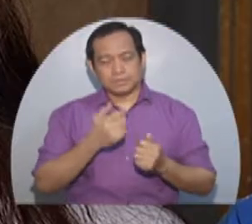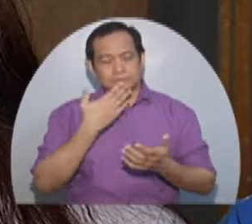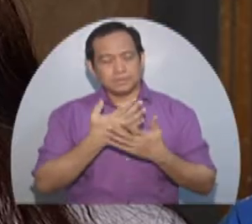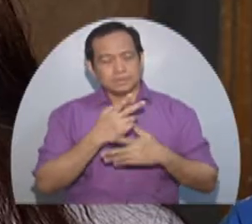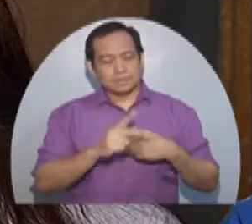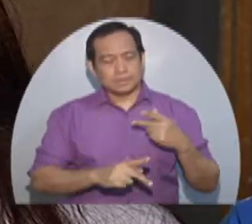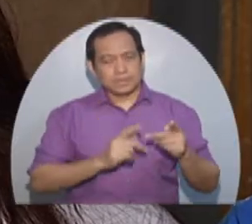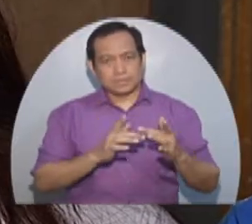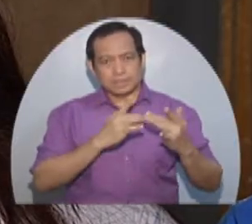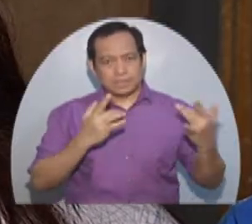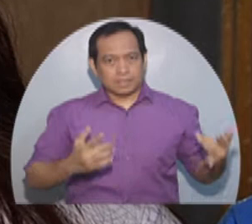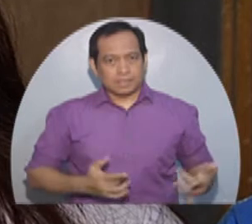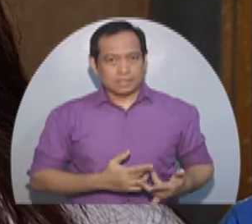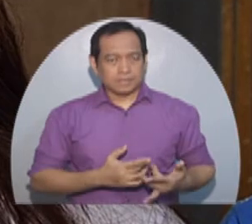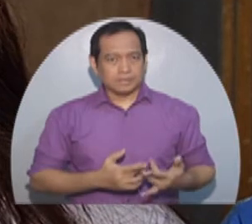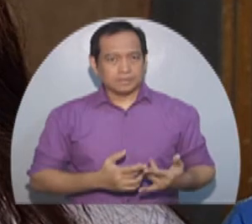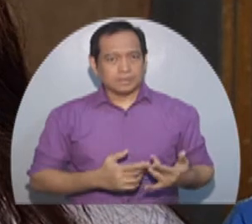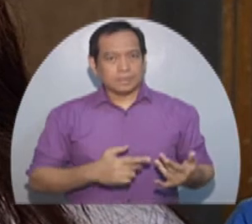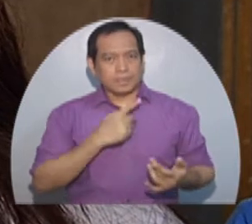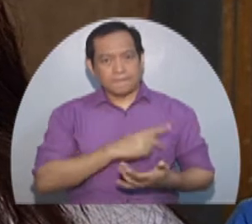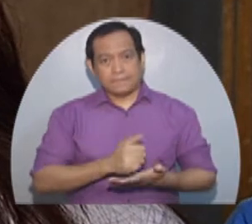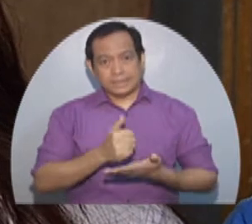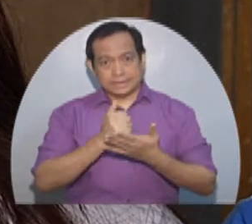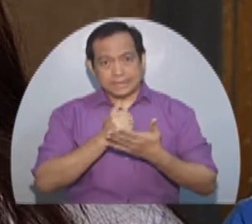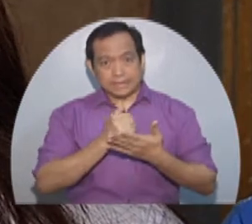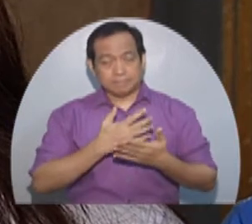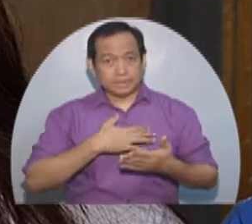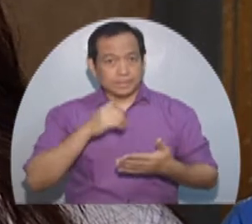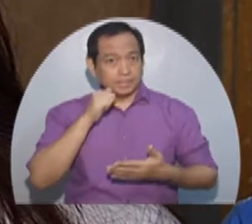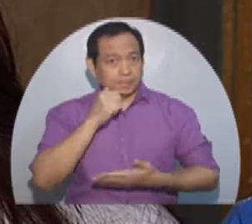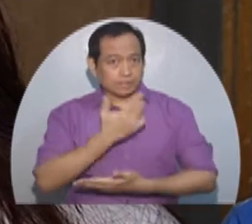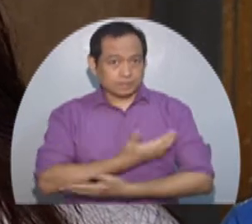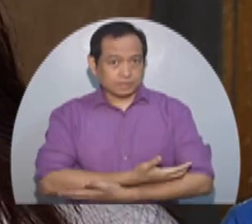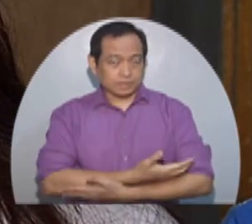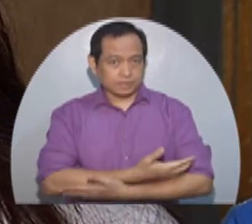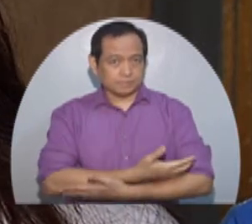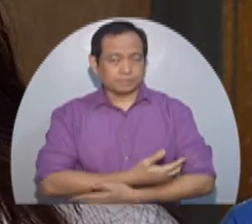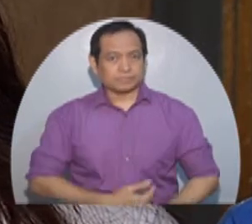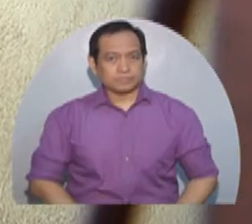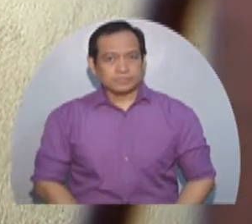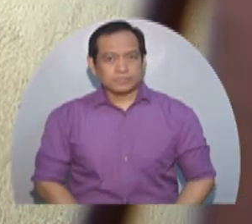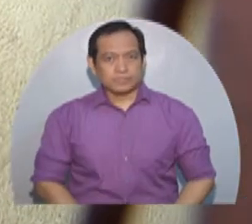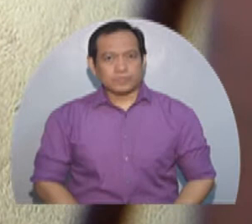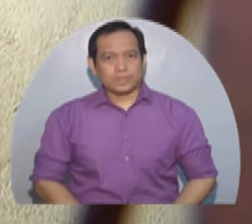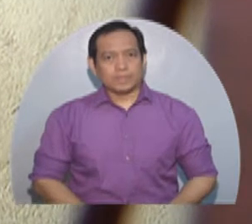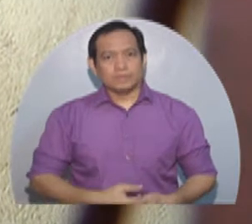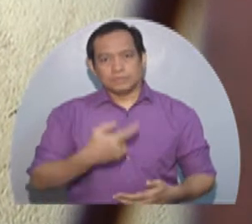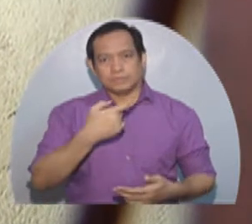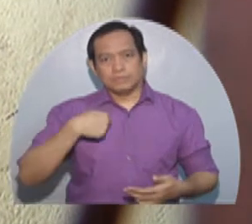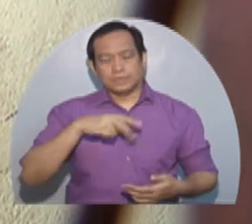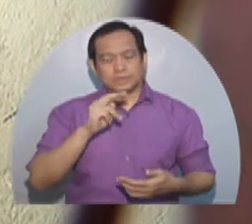mga mabuting puso na kung pwede pong matulungan niyo po ang aking anak